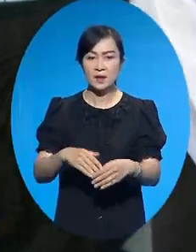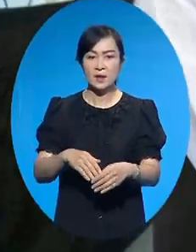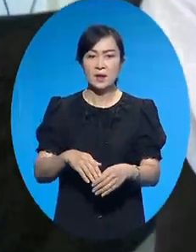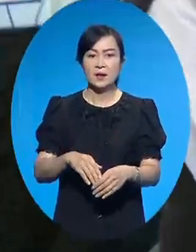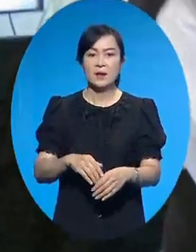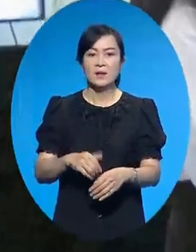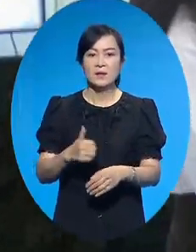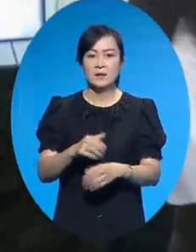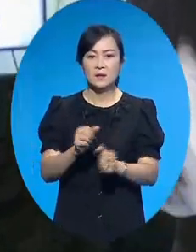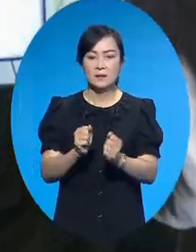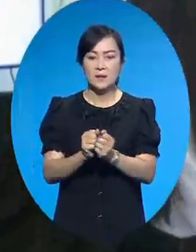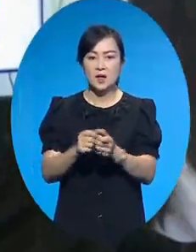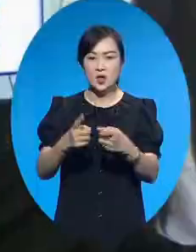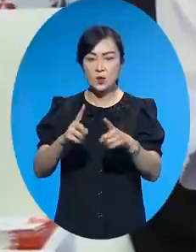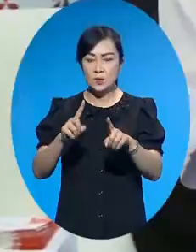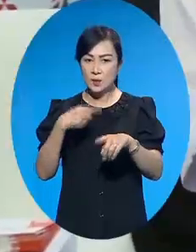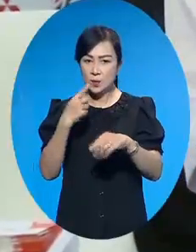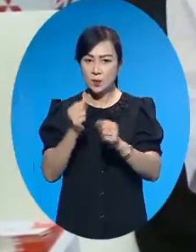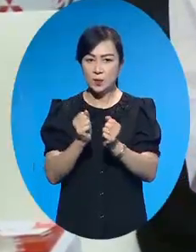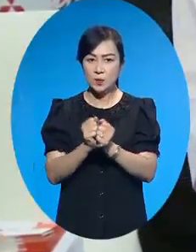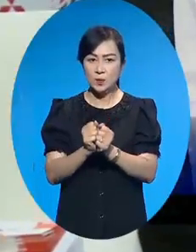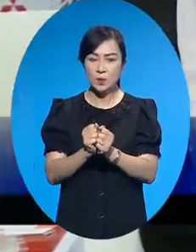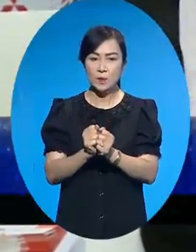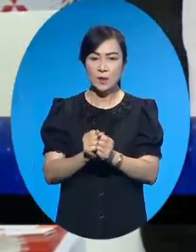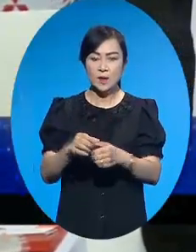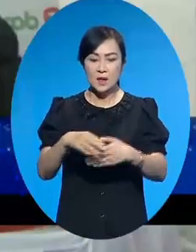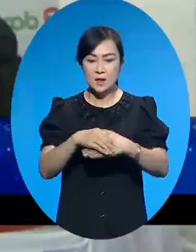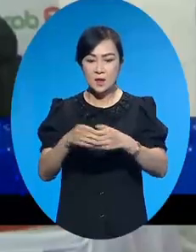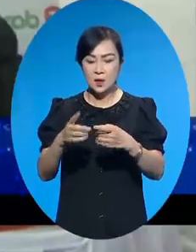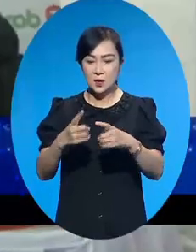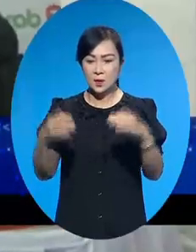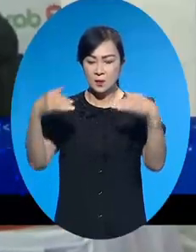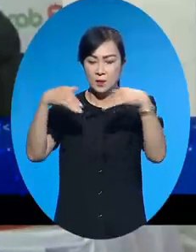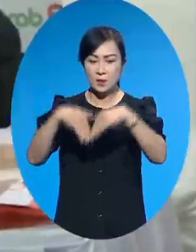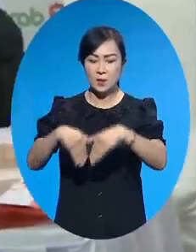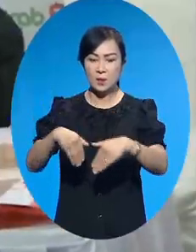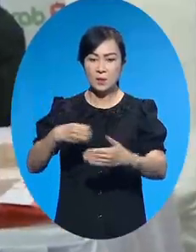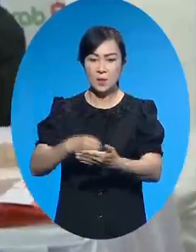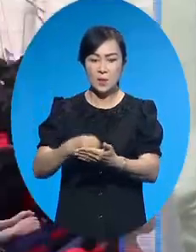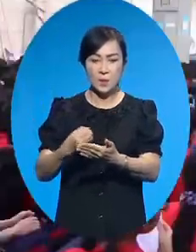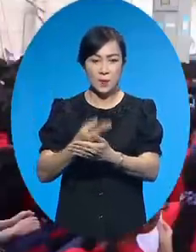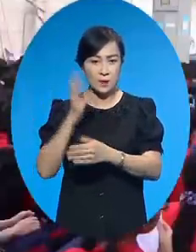riêng và tập thể doanh nghiệp nói chung để từng bước đưa doanh nghiệp hội nhập thương mại toàn cầu.